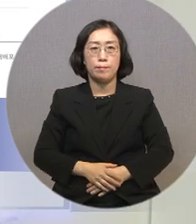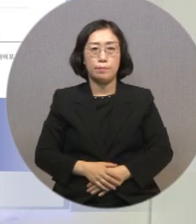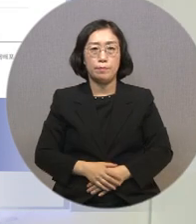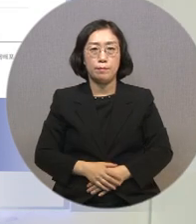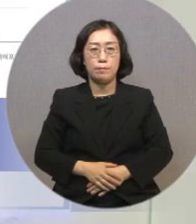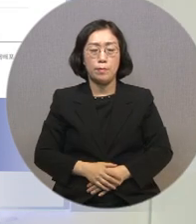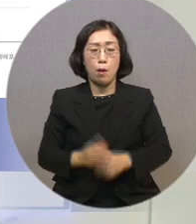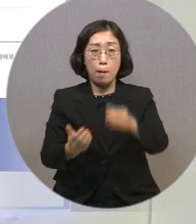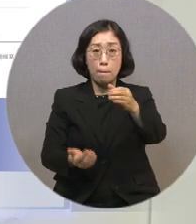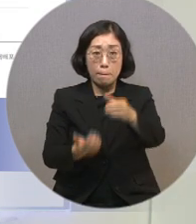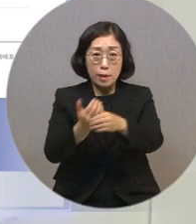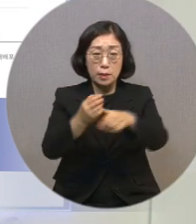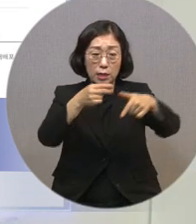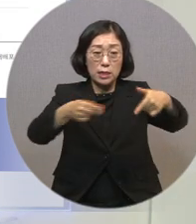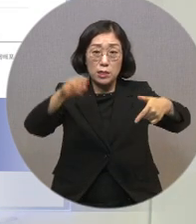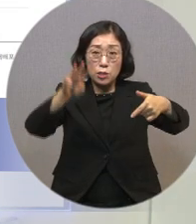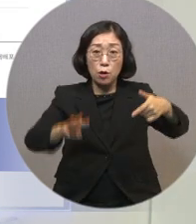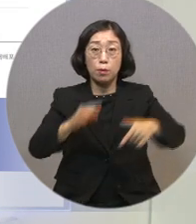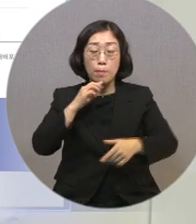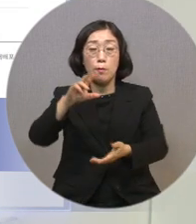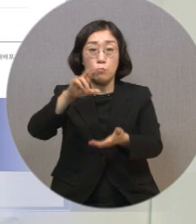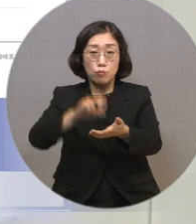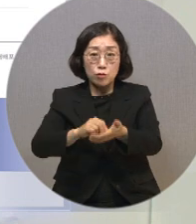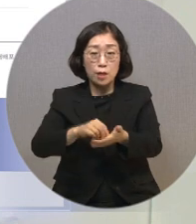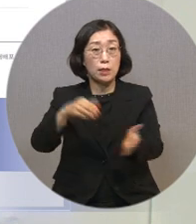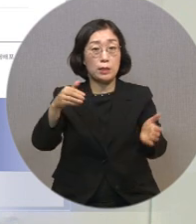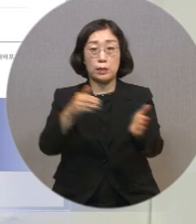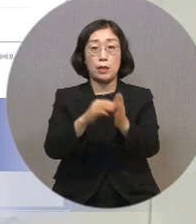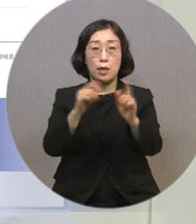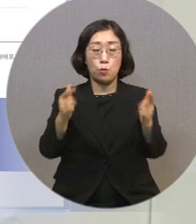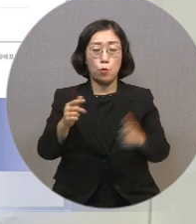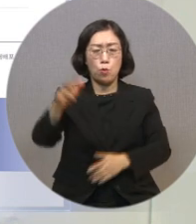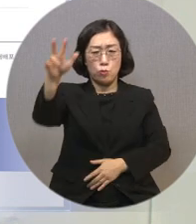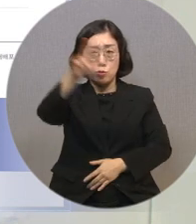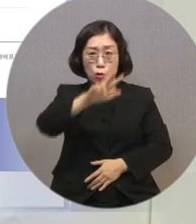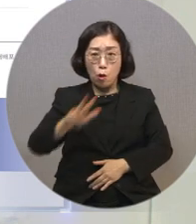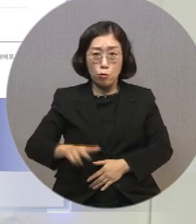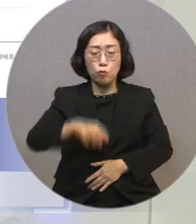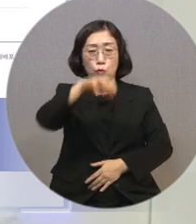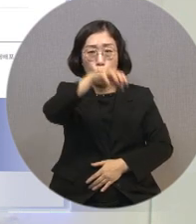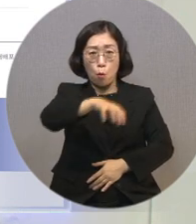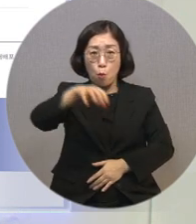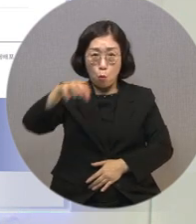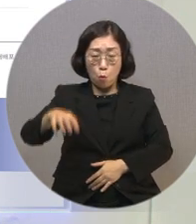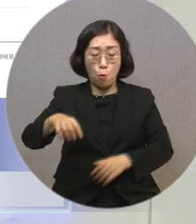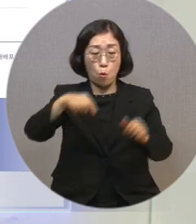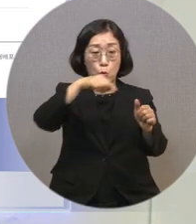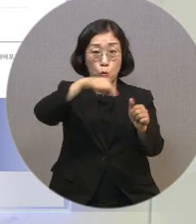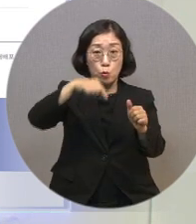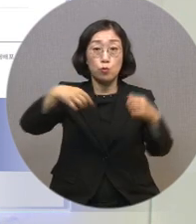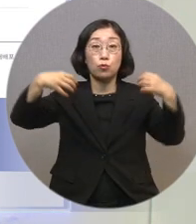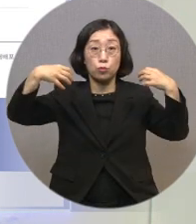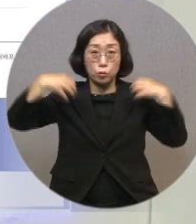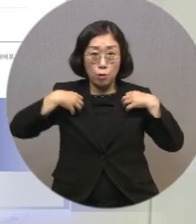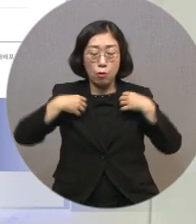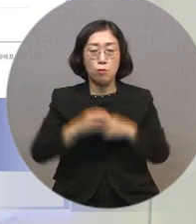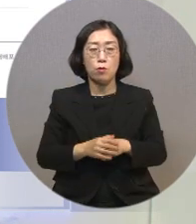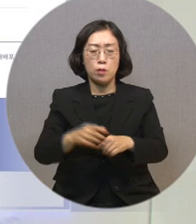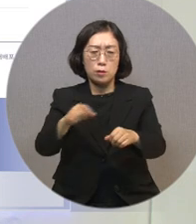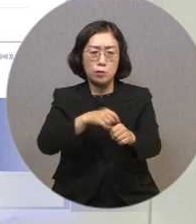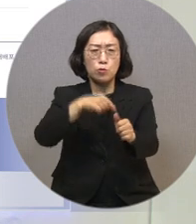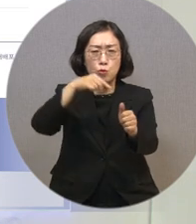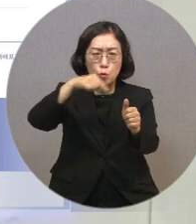이번 사고는 인천 시만의 문제가 절대 아닙니다 전국의 모든 시도교육청은 특수 교육 정책을 다시